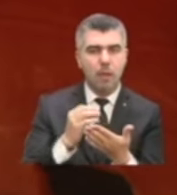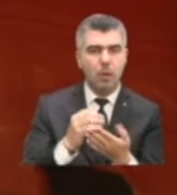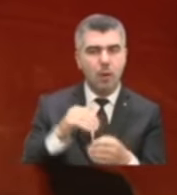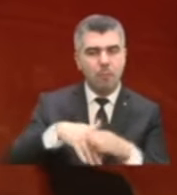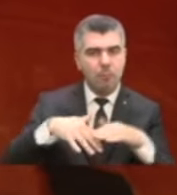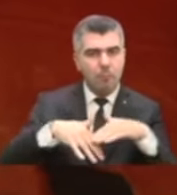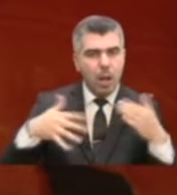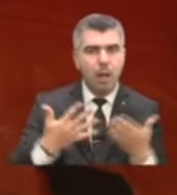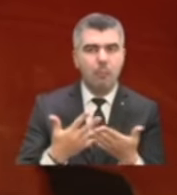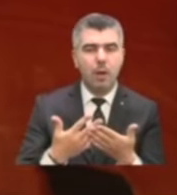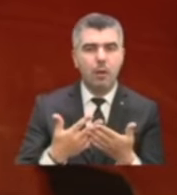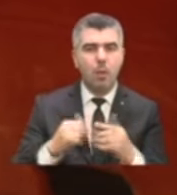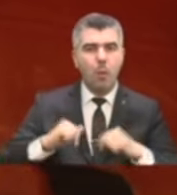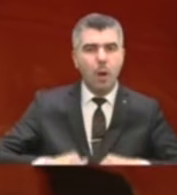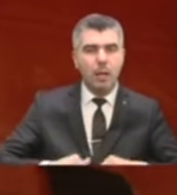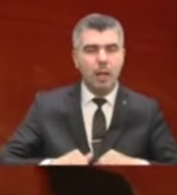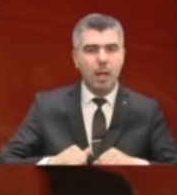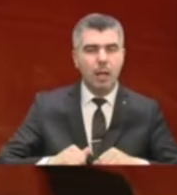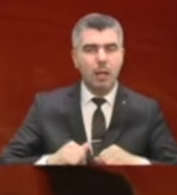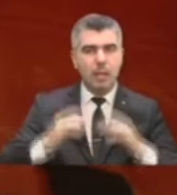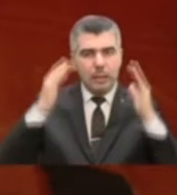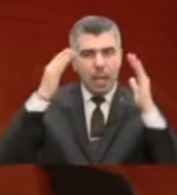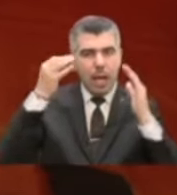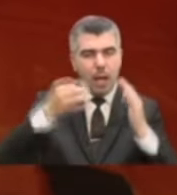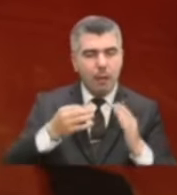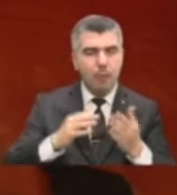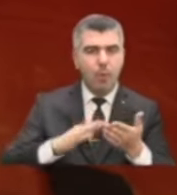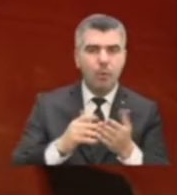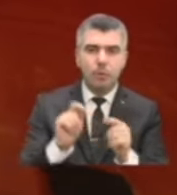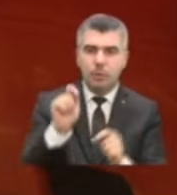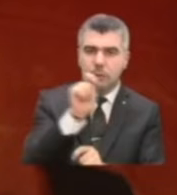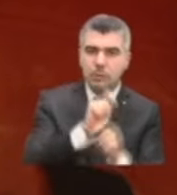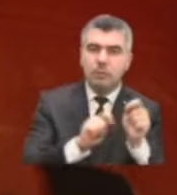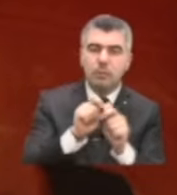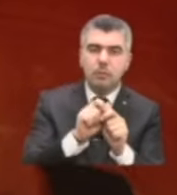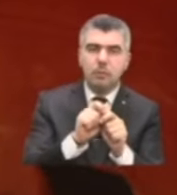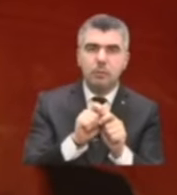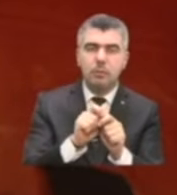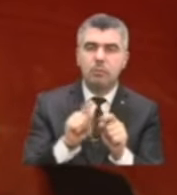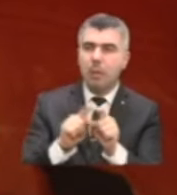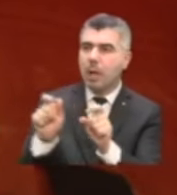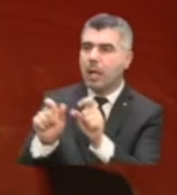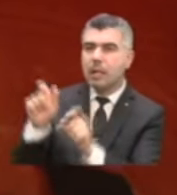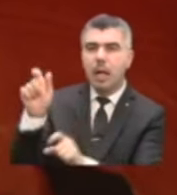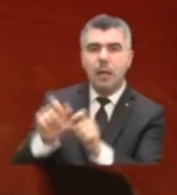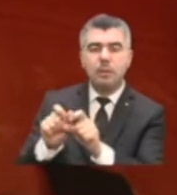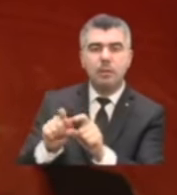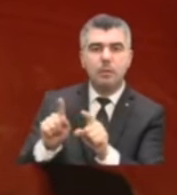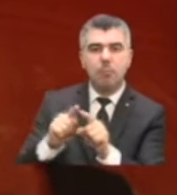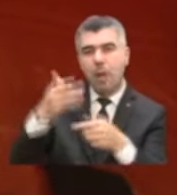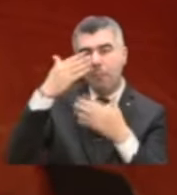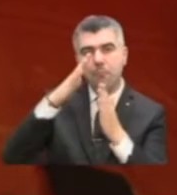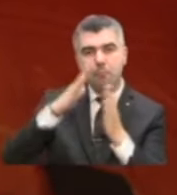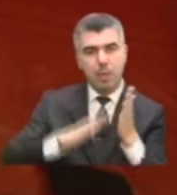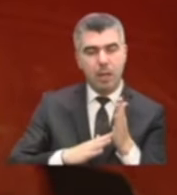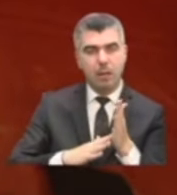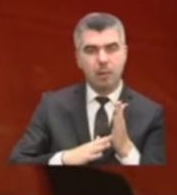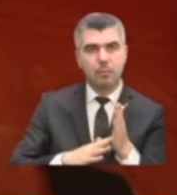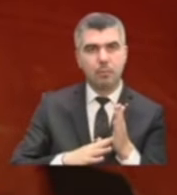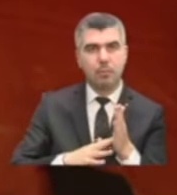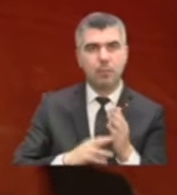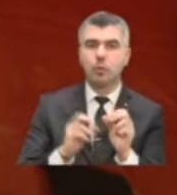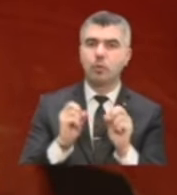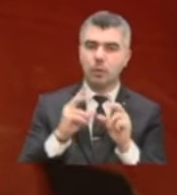كطبع كقطاع الاتصال حتى كمجتمع مدني، إلا وأن المواطن المغربي غيولي عنده